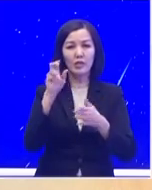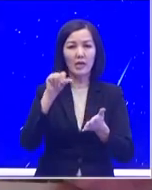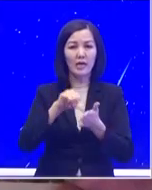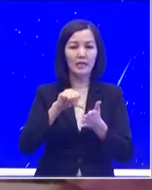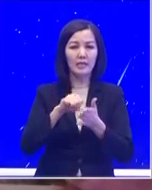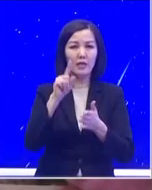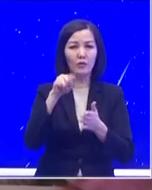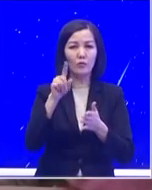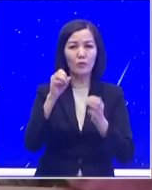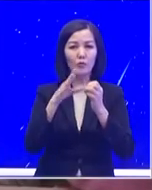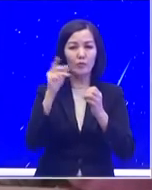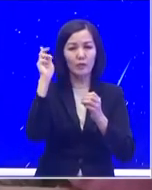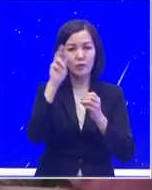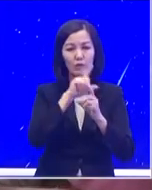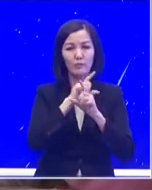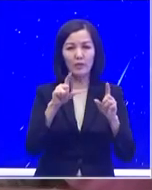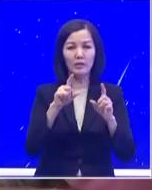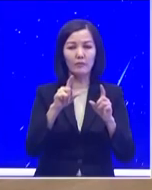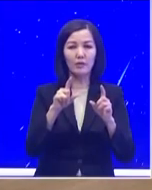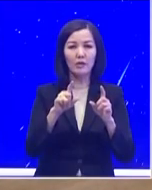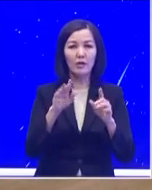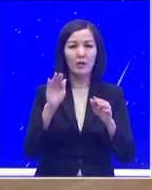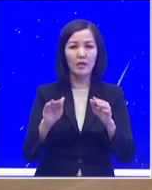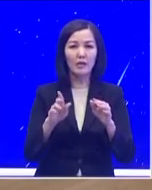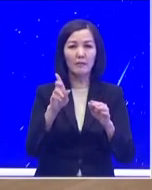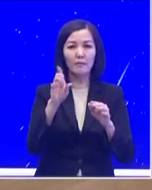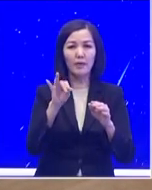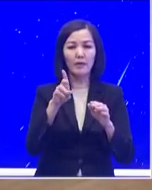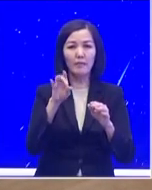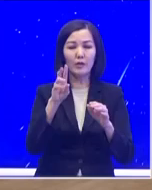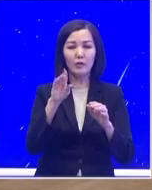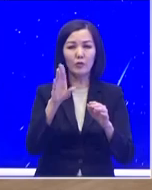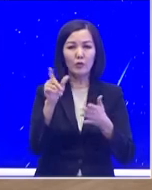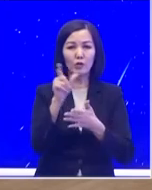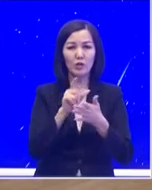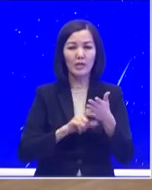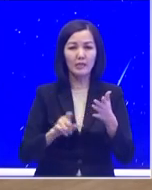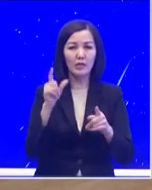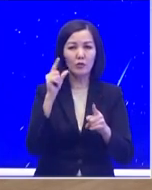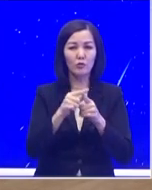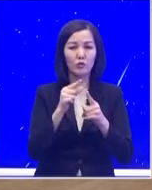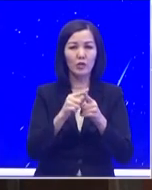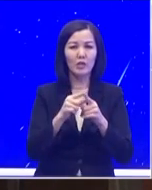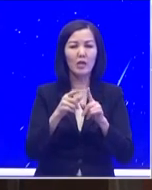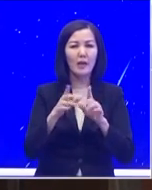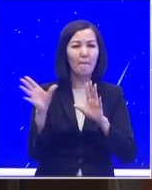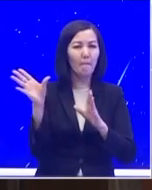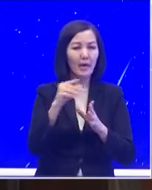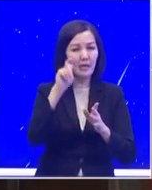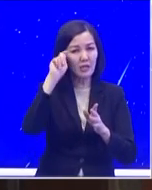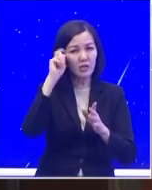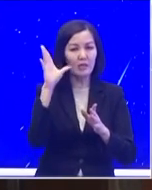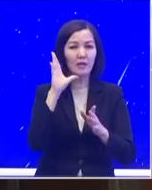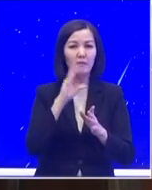арасында номер 15-ші орта мектептің оқушысы да болды. Бейбіткіл Құранбек ұлы ақынның жырлары мен қара сөздерін мүдірмей жаттаған. Жеткіншек